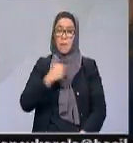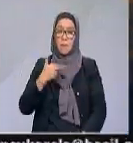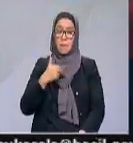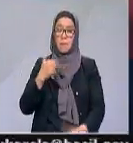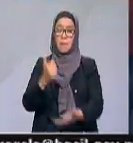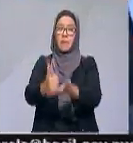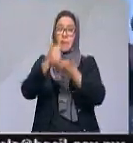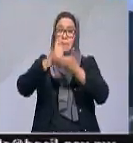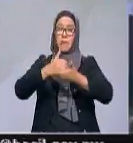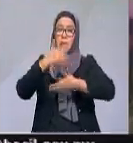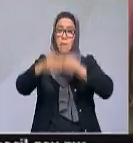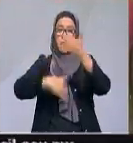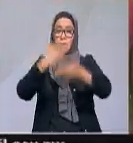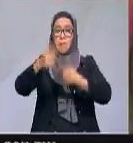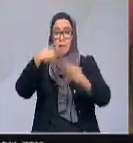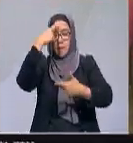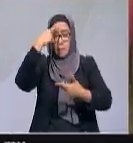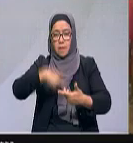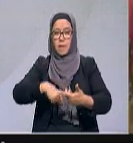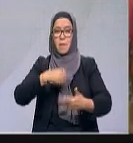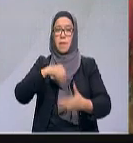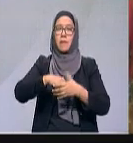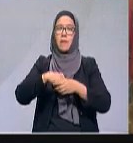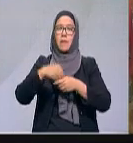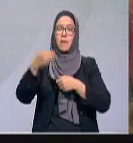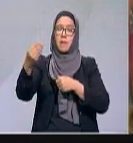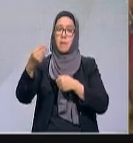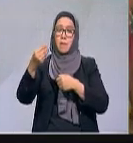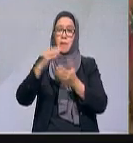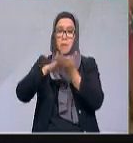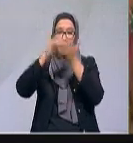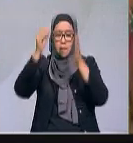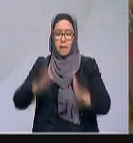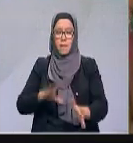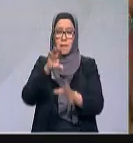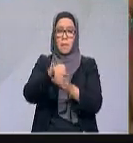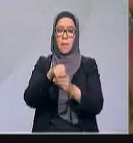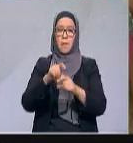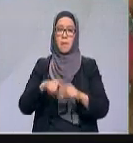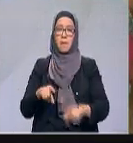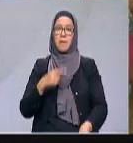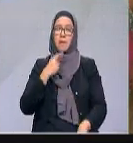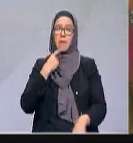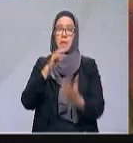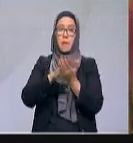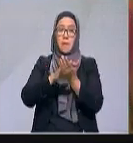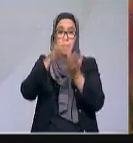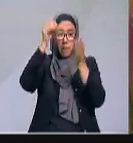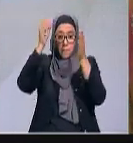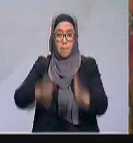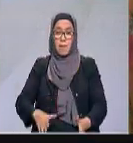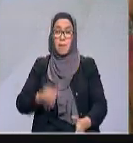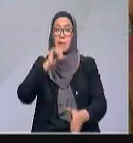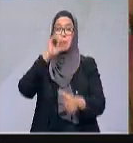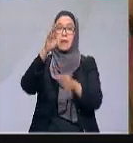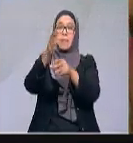proses evakuasi terbabit. Pelajar-pelajar yang tidak mendapat kitas, iaitu kad apa